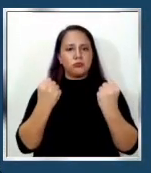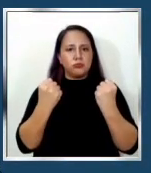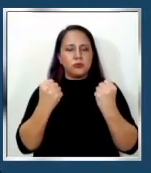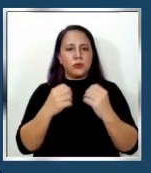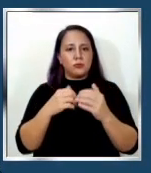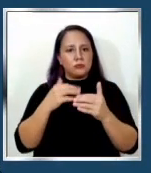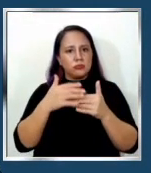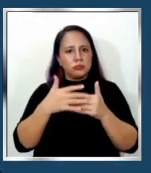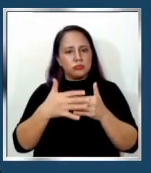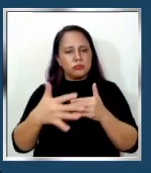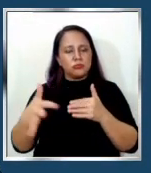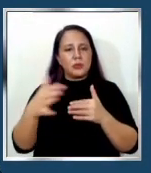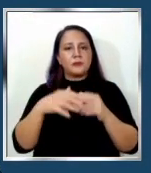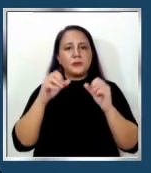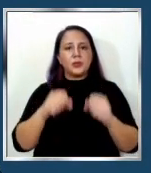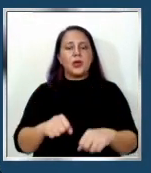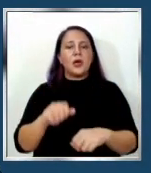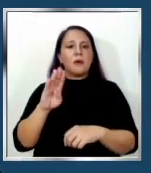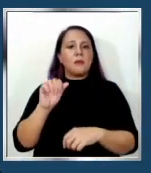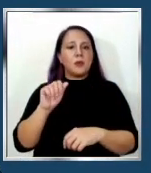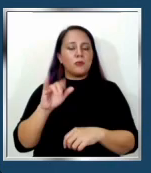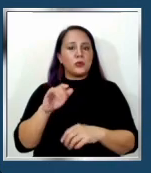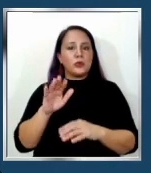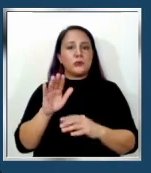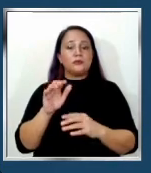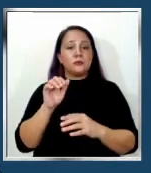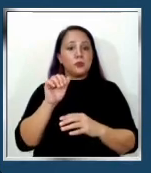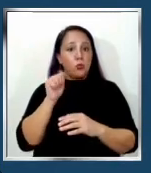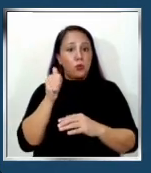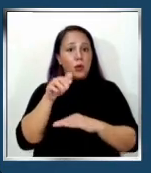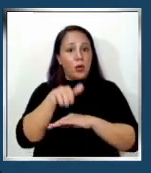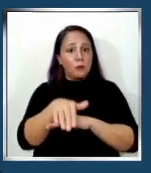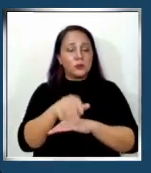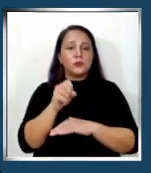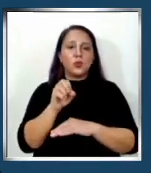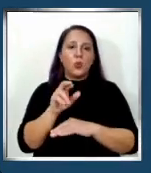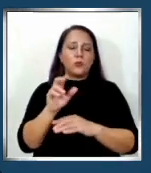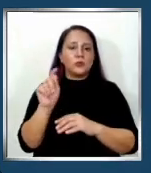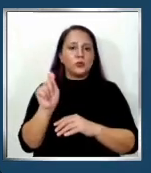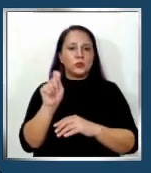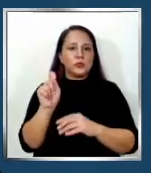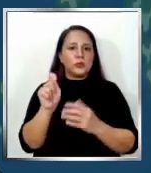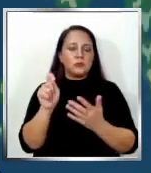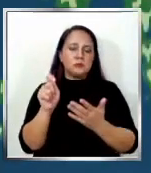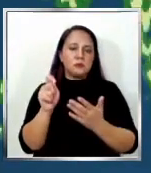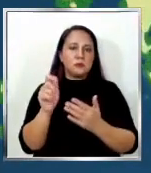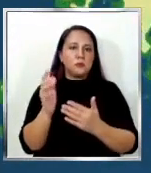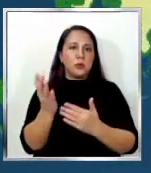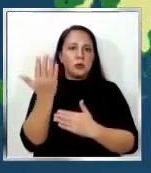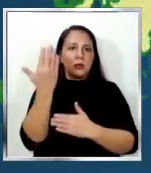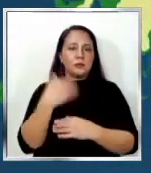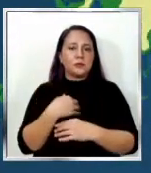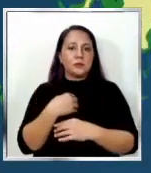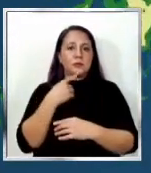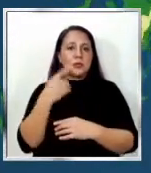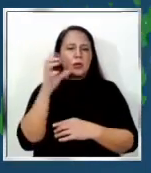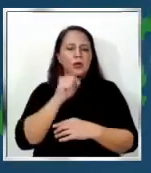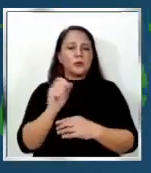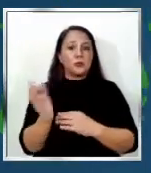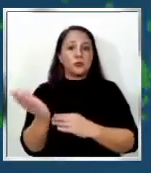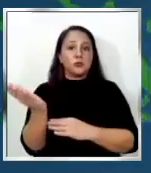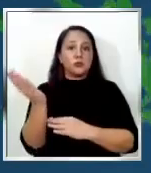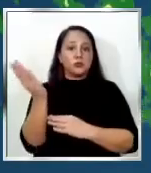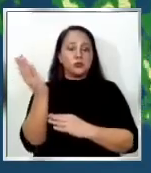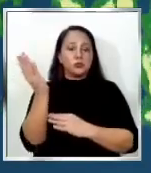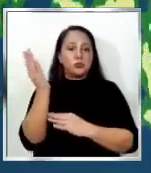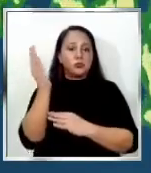sa Babuyan Islands bukas ng hapon o Martes ng umaga. Base sa rainfall forecast ng Metro Weather mula umaga bukas, magiging maulan